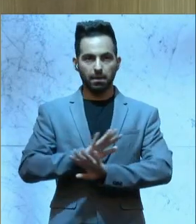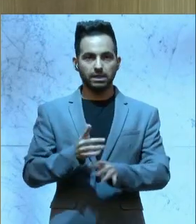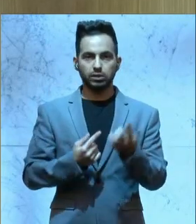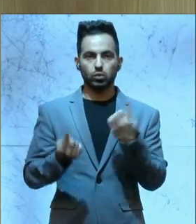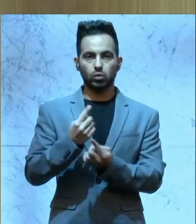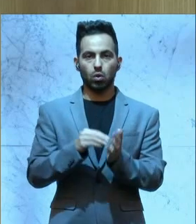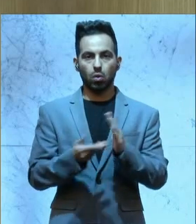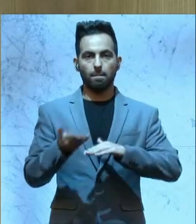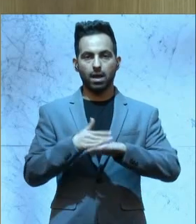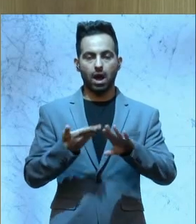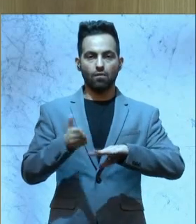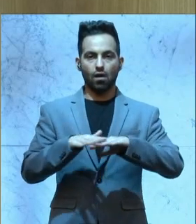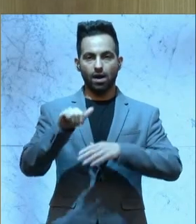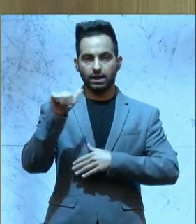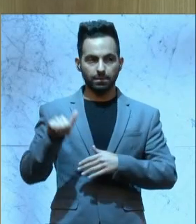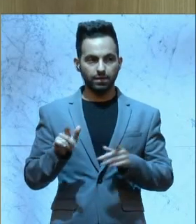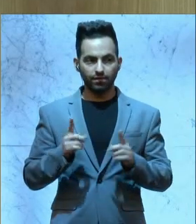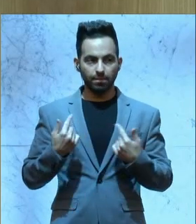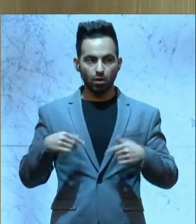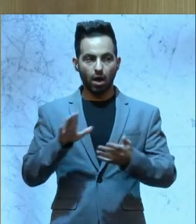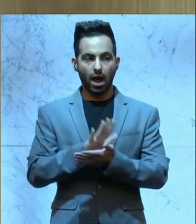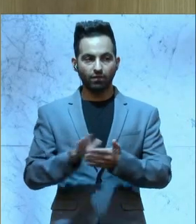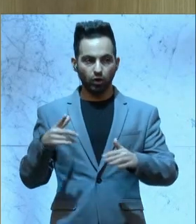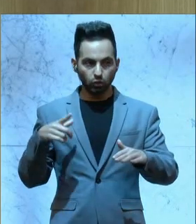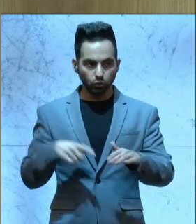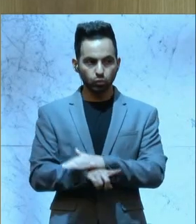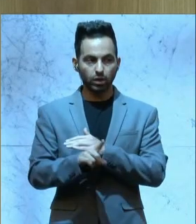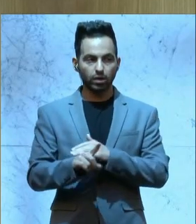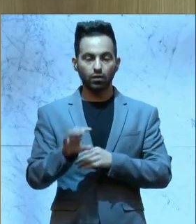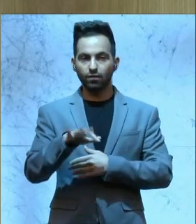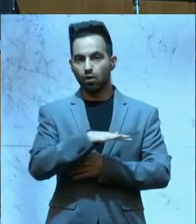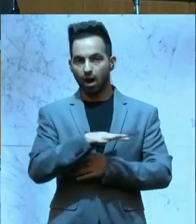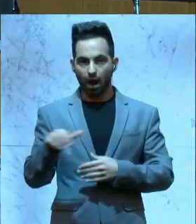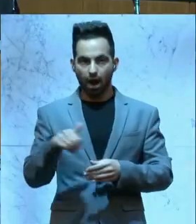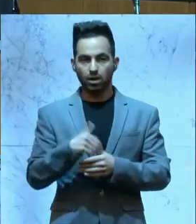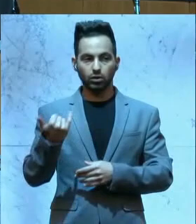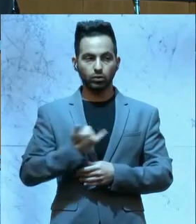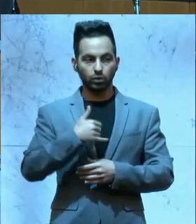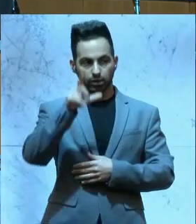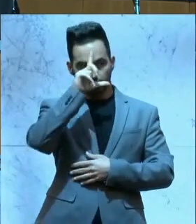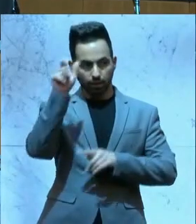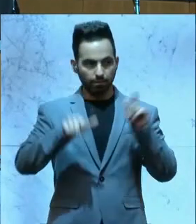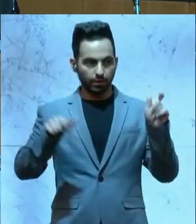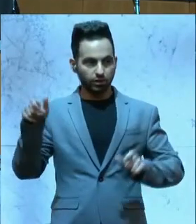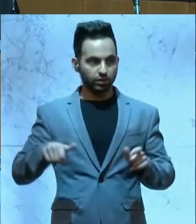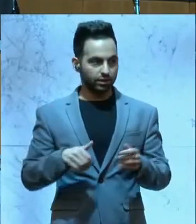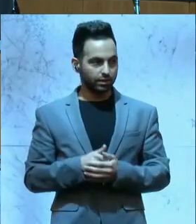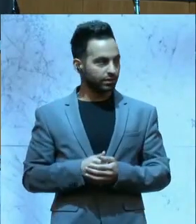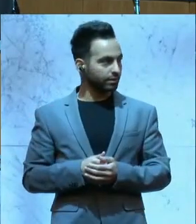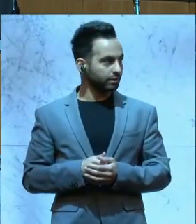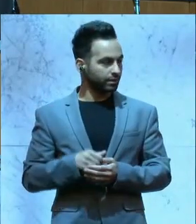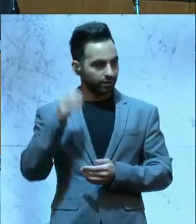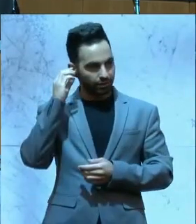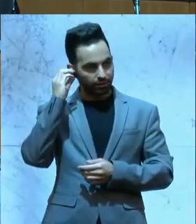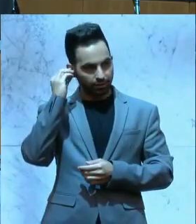noch mehr Akademiker, sondern wir brauchen niederschwelligen Zugang für alle jungen Menschen in unserem Land. Jeder,